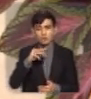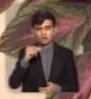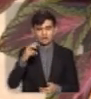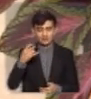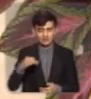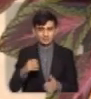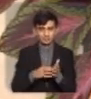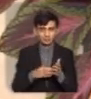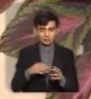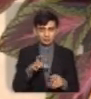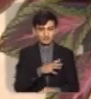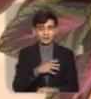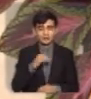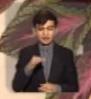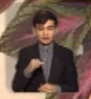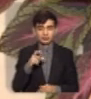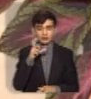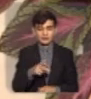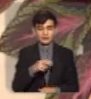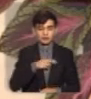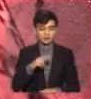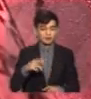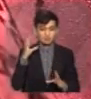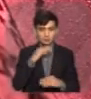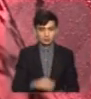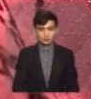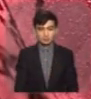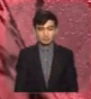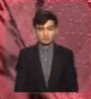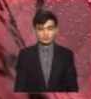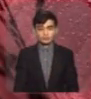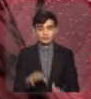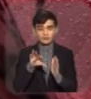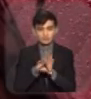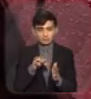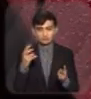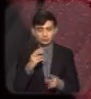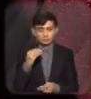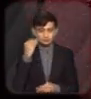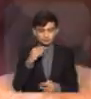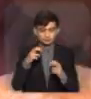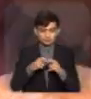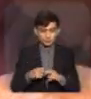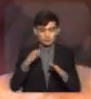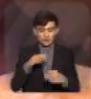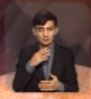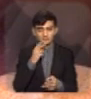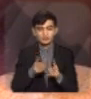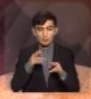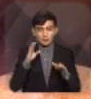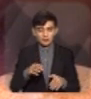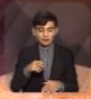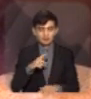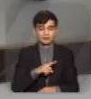почечной недостаточности, правильно? Конечно, после этого человек может умереть. Выбирать только надежные и проверенные заведения, советуют